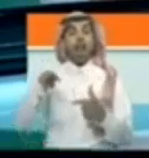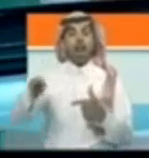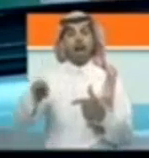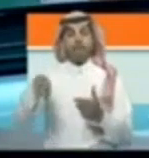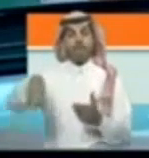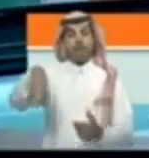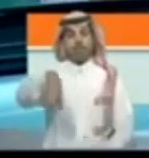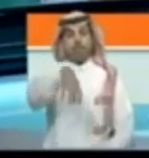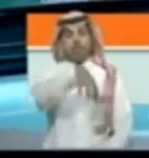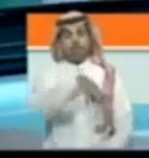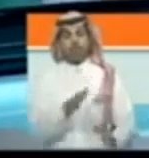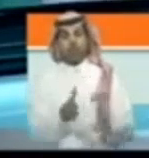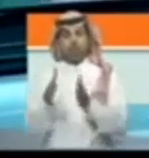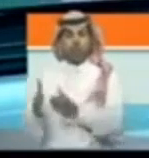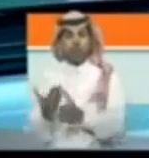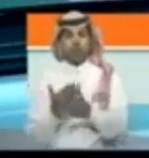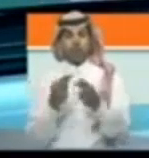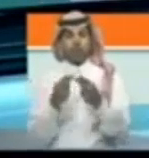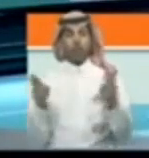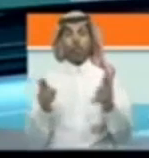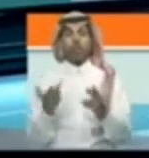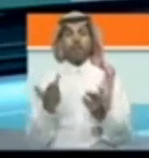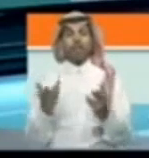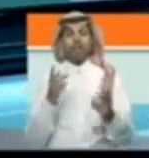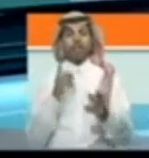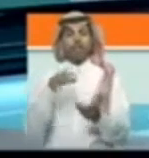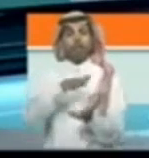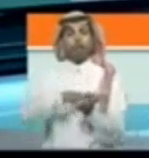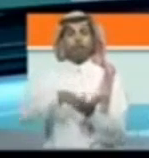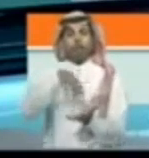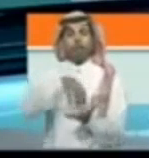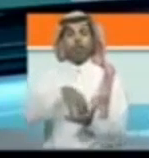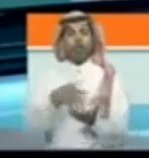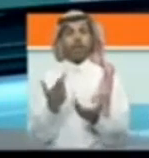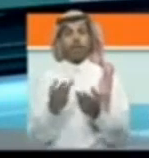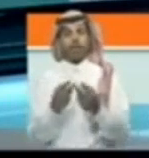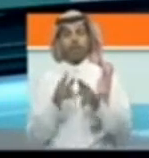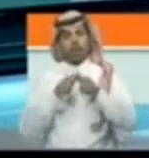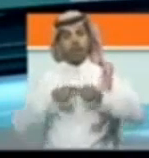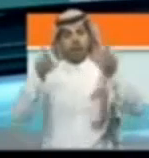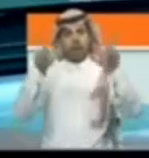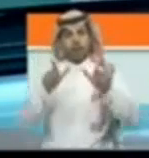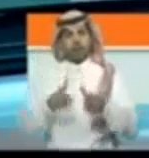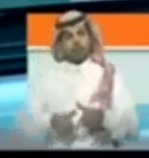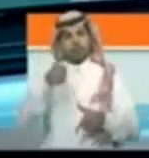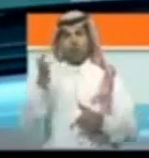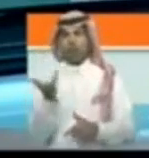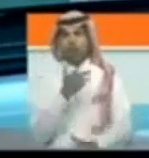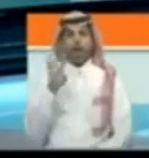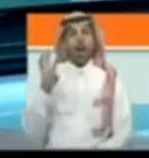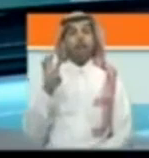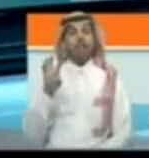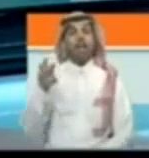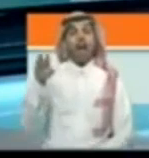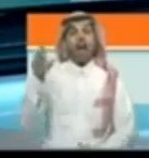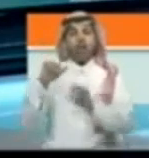7200 وحدة سكنية. كما انطلق ملتقى سكني ربع السنوي وتم خلاله الإعلان عن تمكين